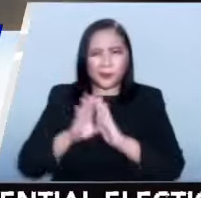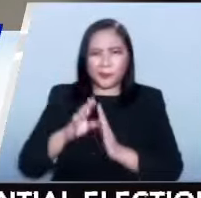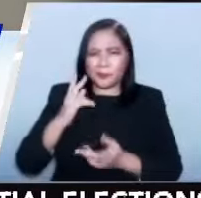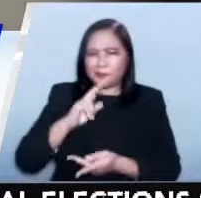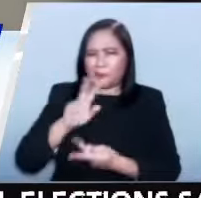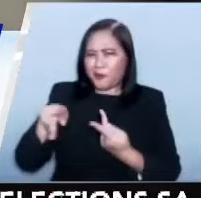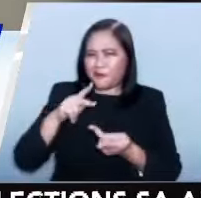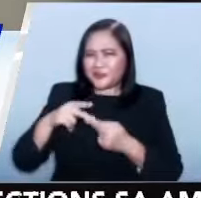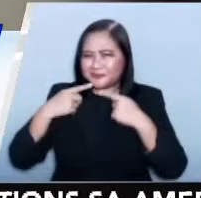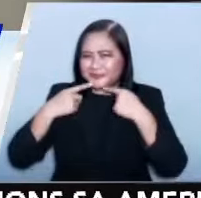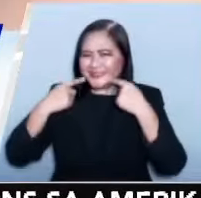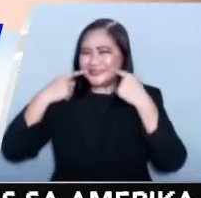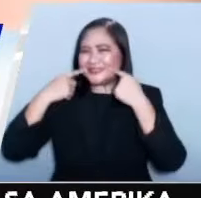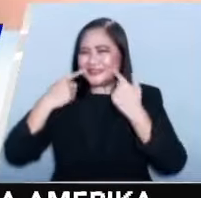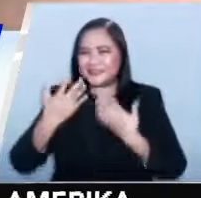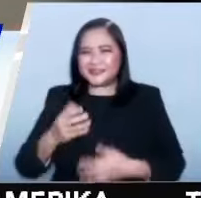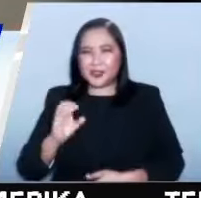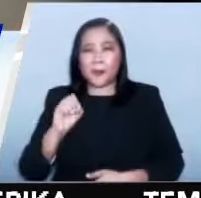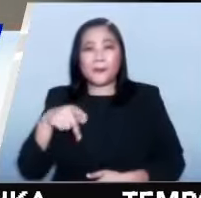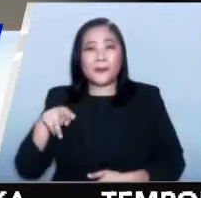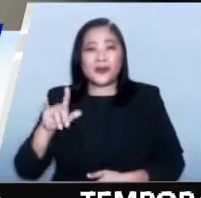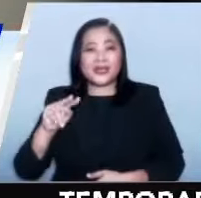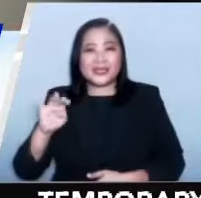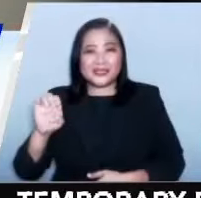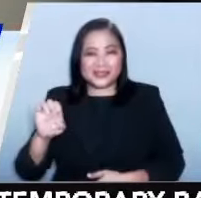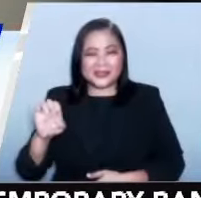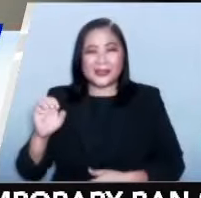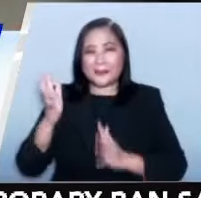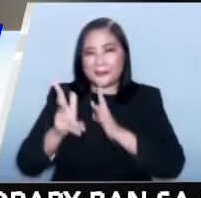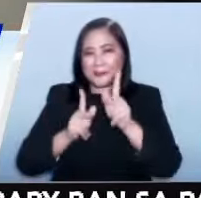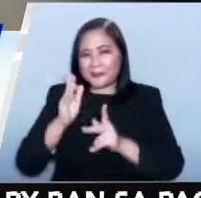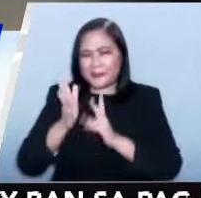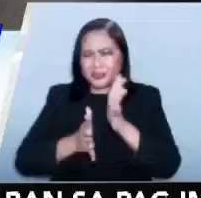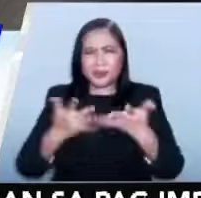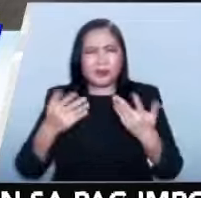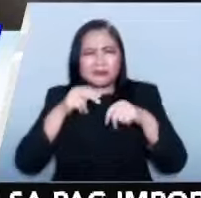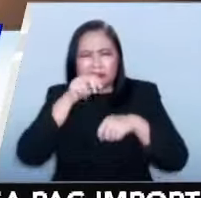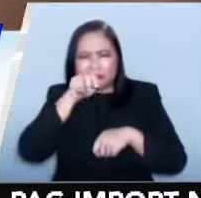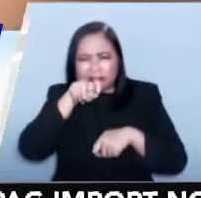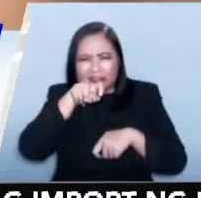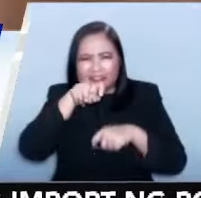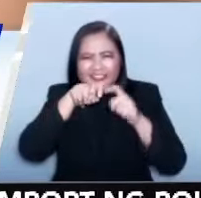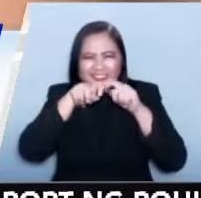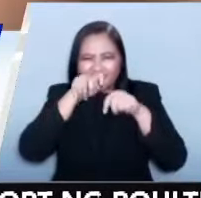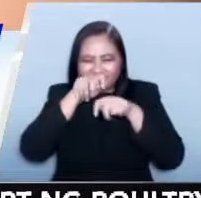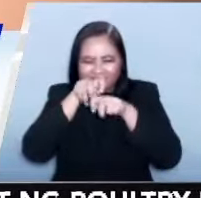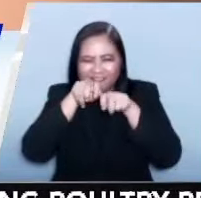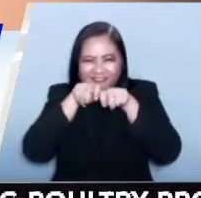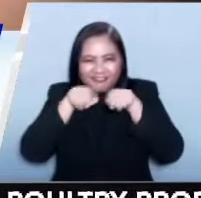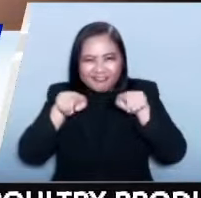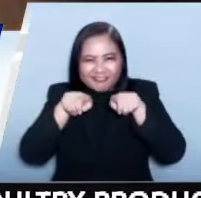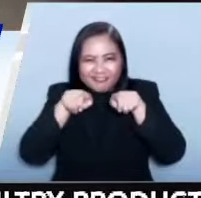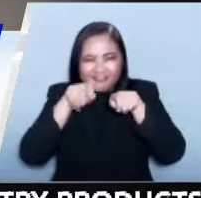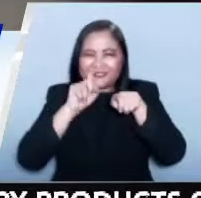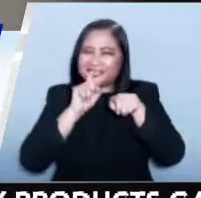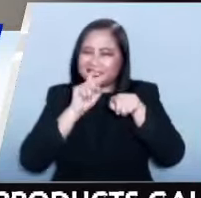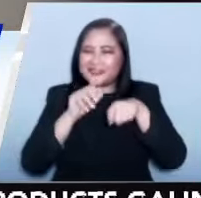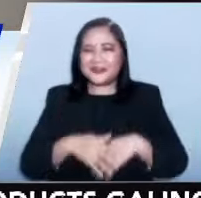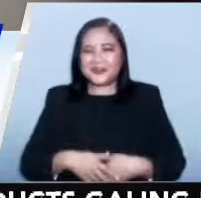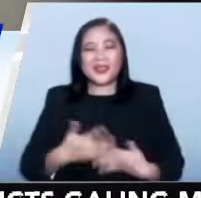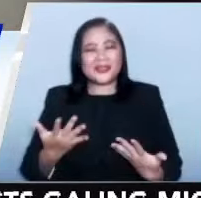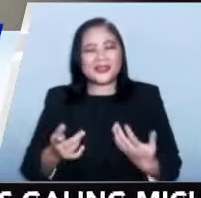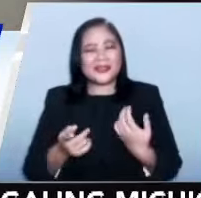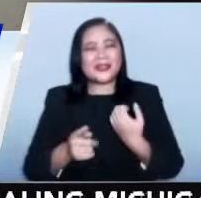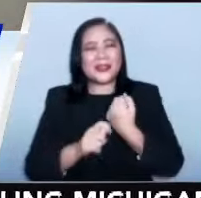sa Opulence Ball dahil missing in action ang one-seat apart teeth niya. Biro ni Sassa Gurl, temporarily closed daw ito for